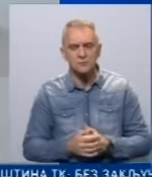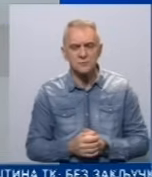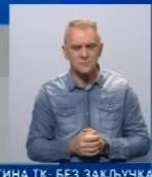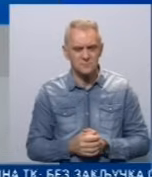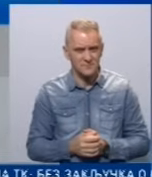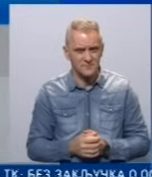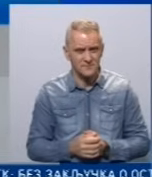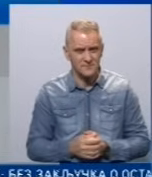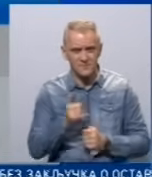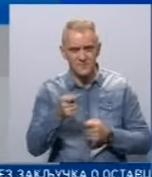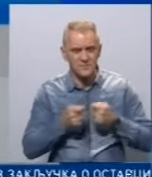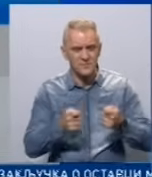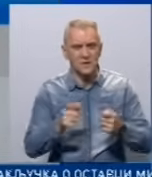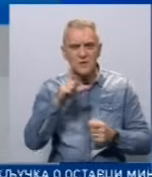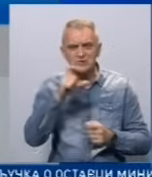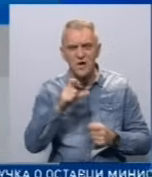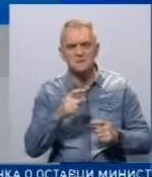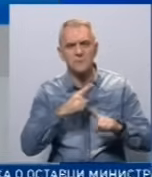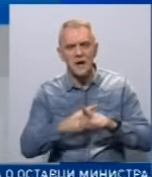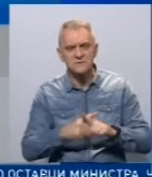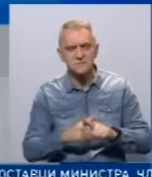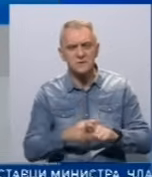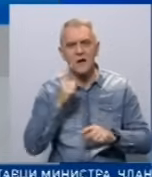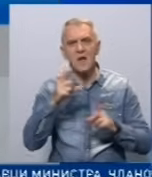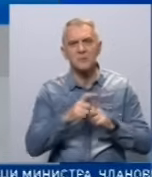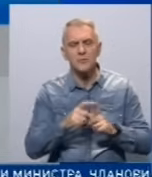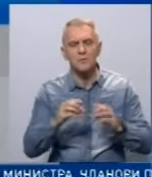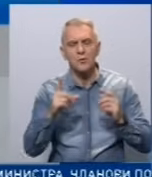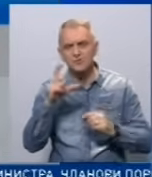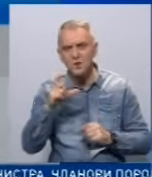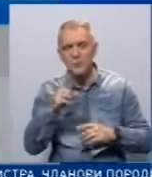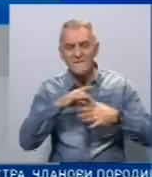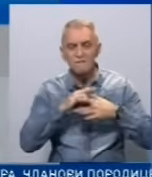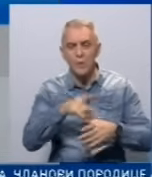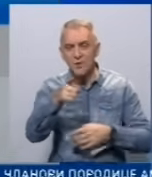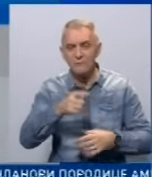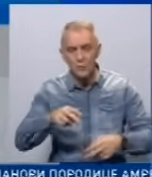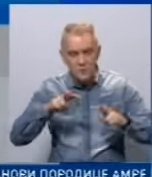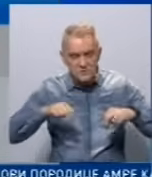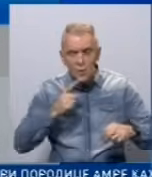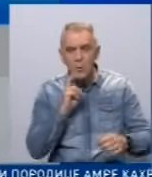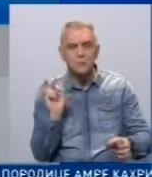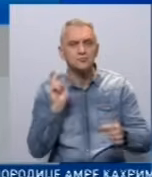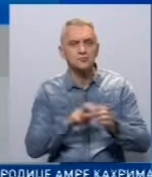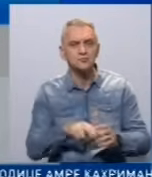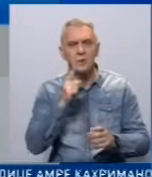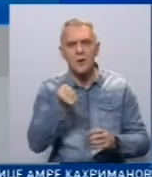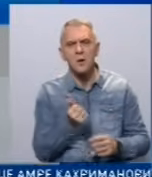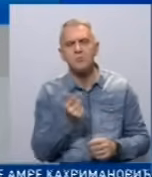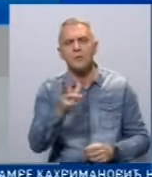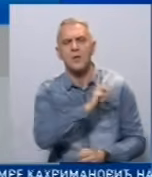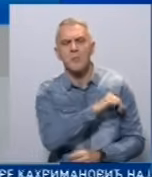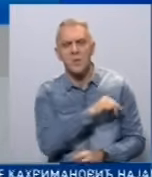Postupajući tužioci Čazim Hasan Spahić i Dubravko Čampara vode tu istragu u koju su uključene naravno i brojne